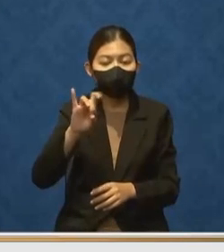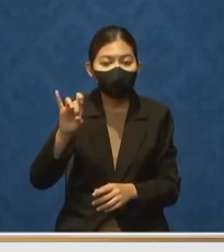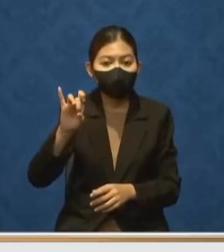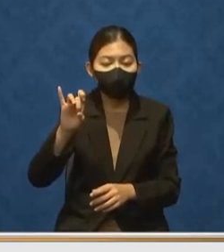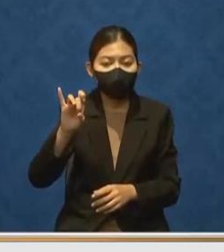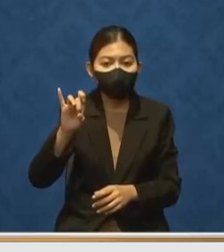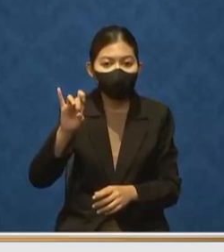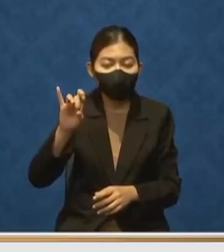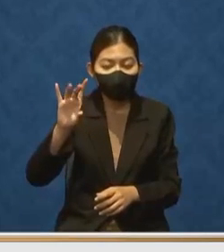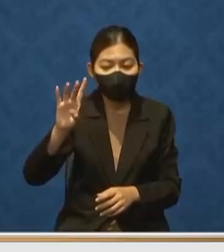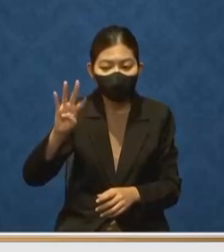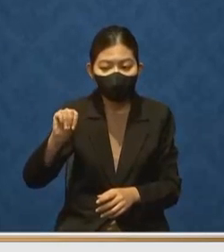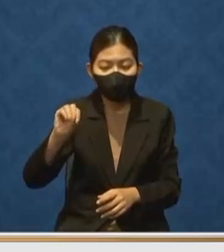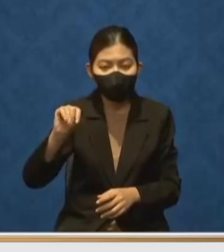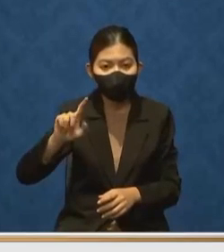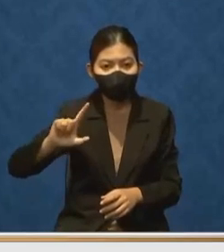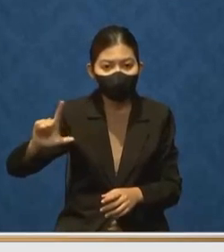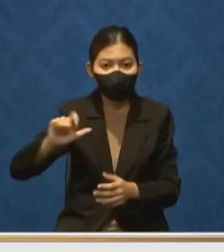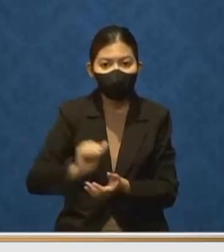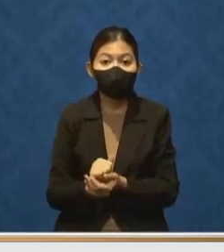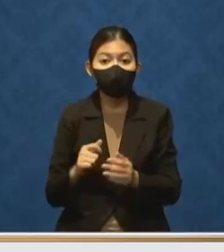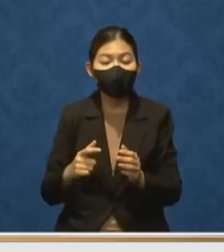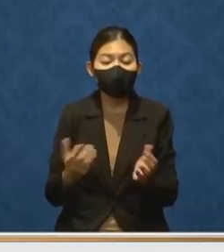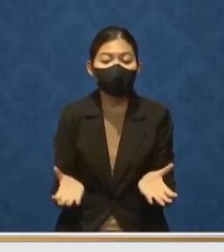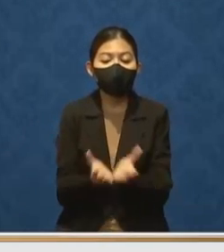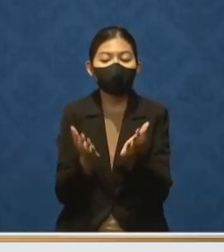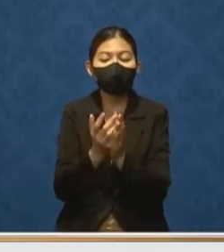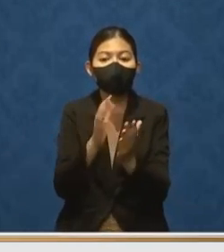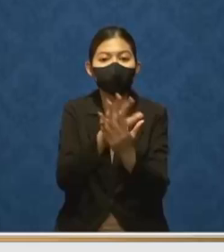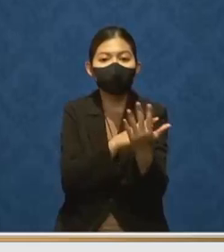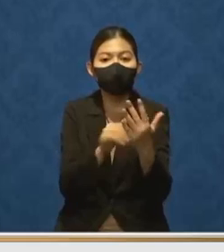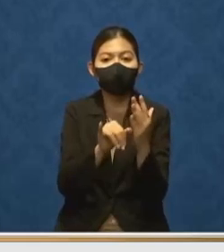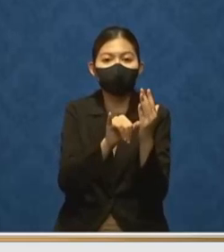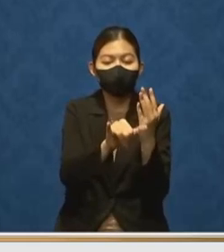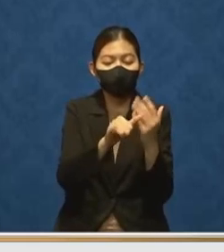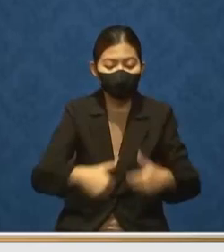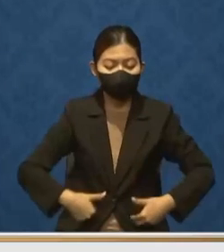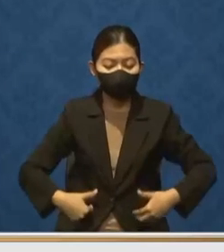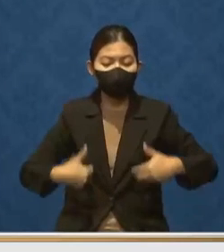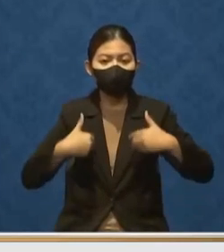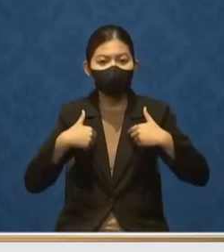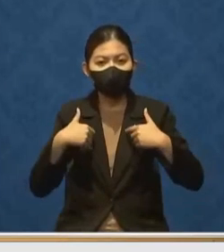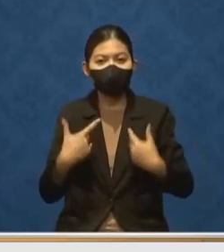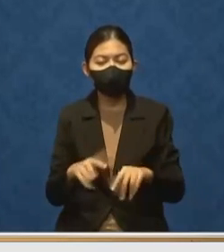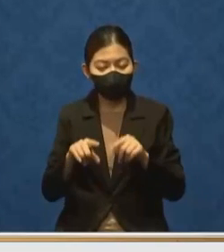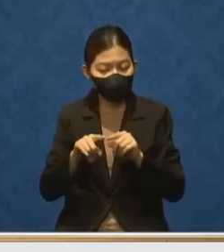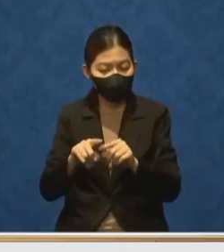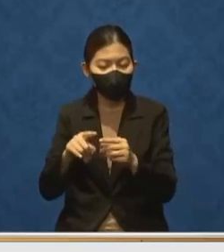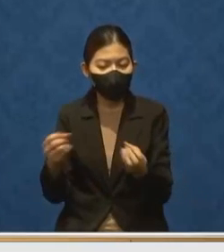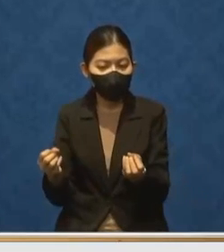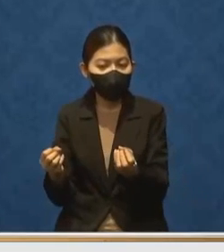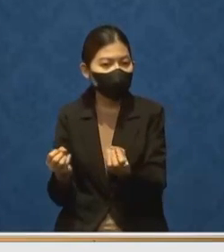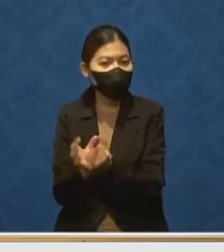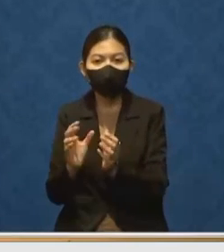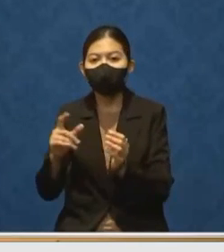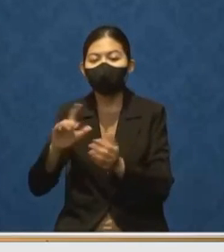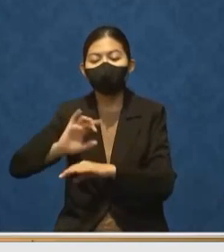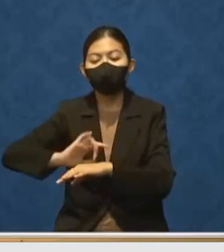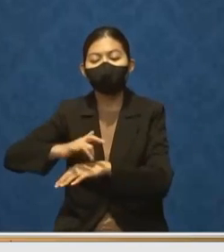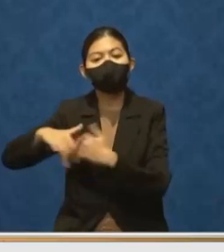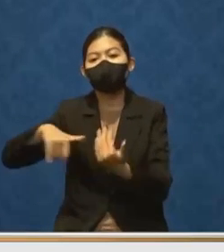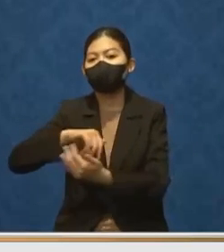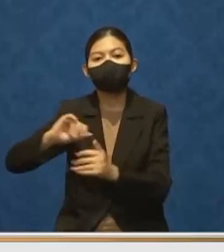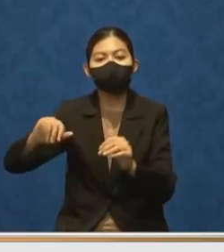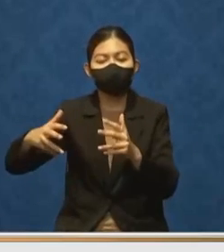18,440 ล้านบาทเพื่อสนับสนุนยุทธศาสตร์ด้านการสร้างการเติบโตมงคุณภาพชีวิตที่เป็นมิตรต่อสิ่งแวดล้อมโดยการบริหารจัดการน้